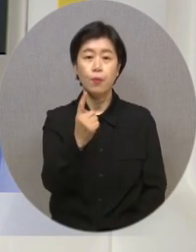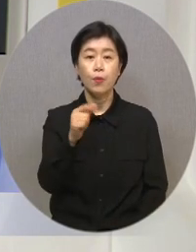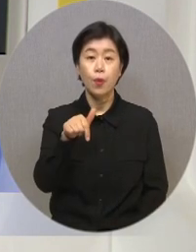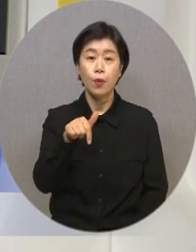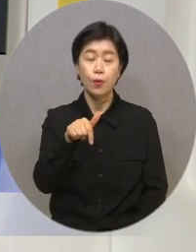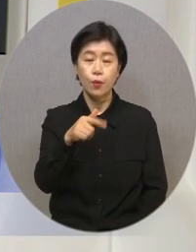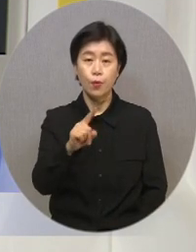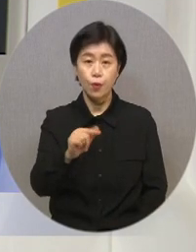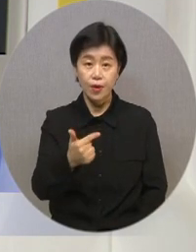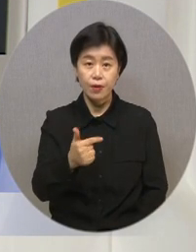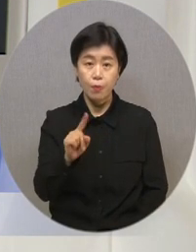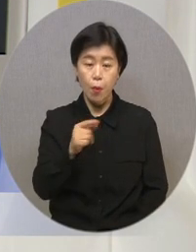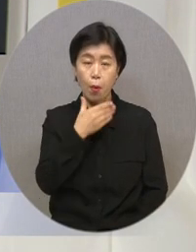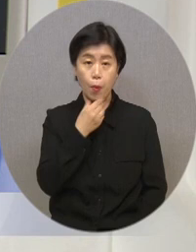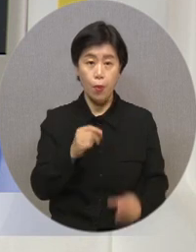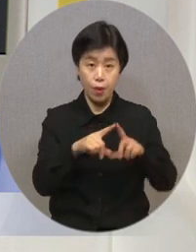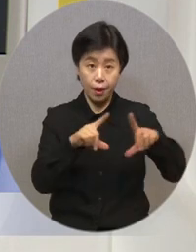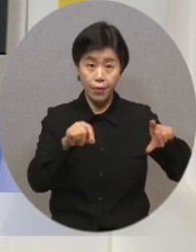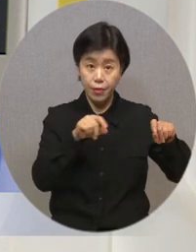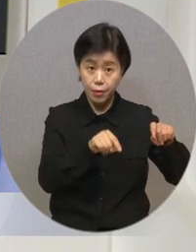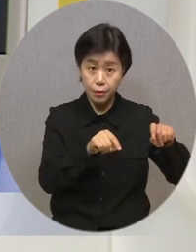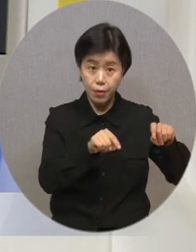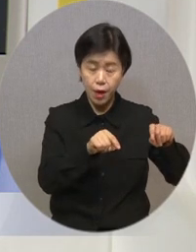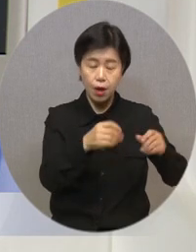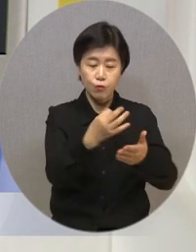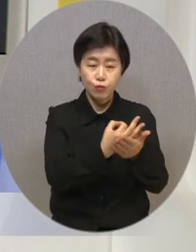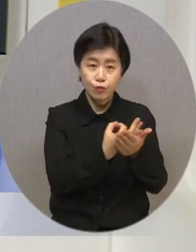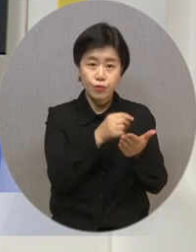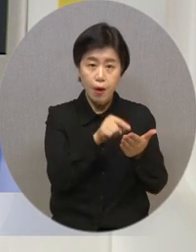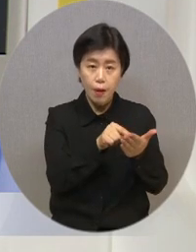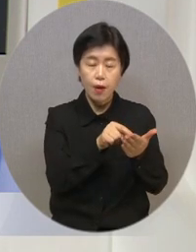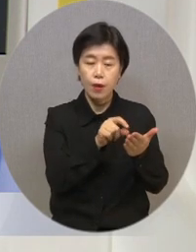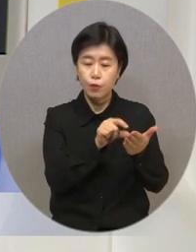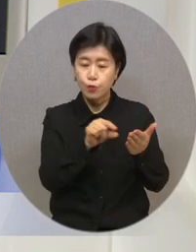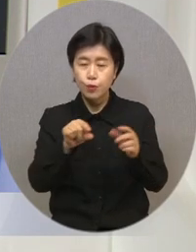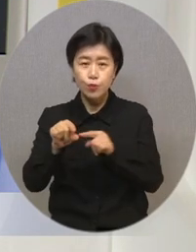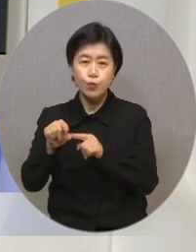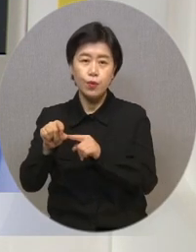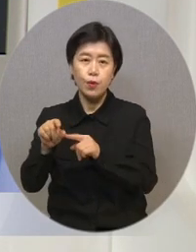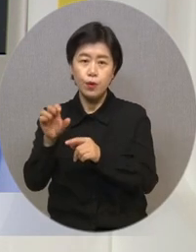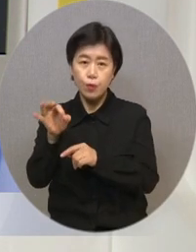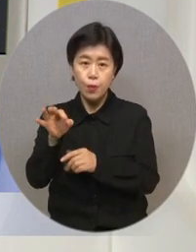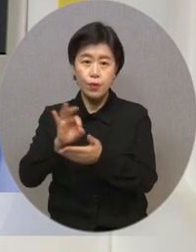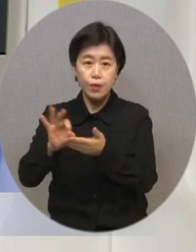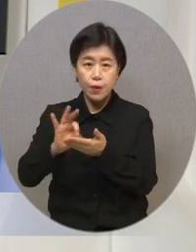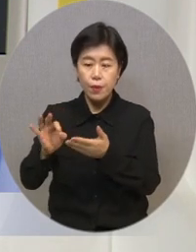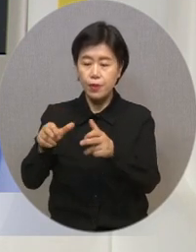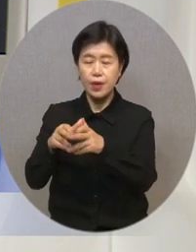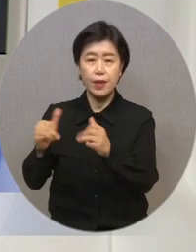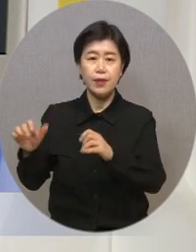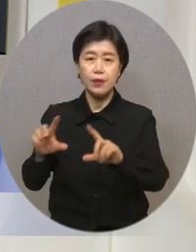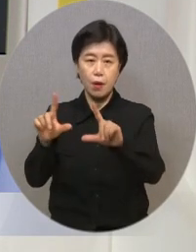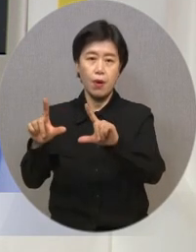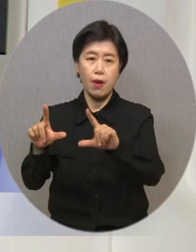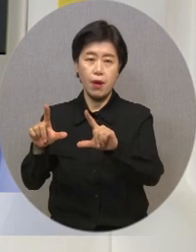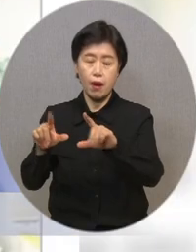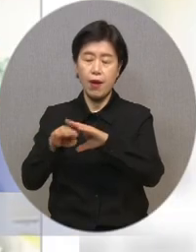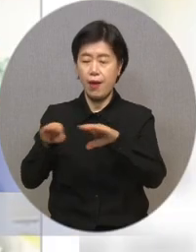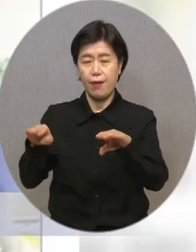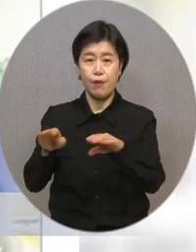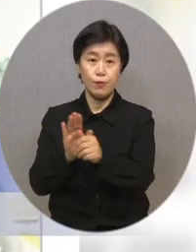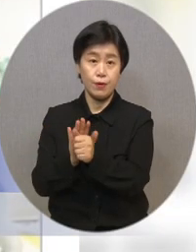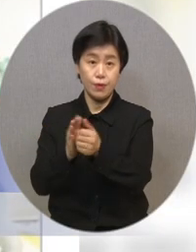조성된 복권기금이 장애인 생활에 불편함이 없도록이 주거편의 개선 전에 사용된다는 소식을 전하고